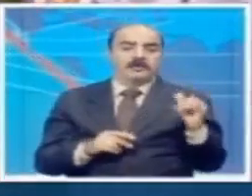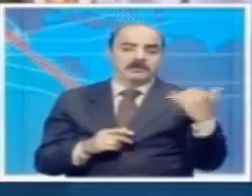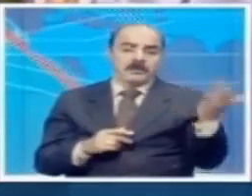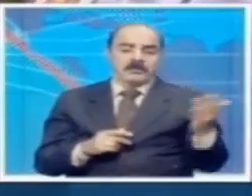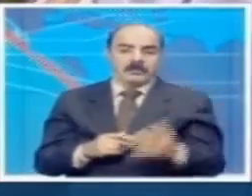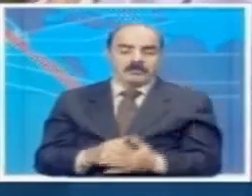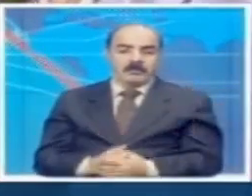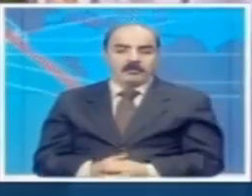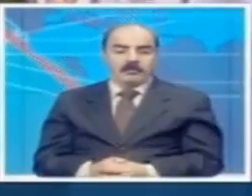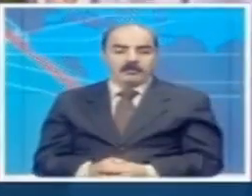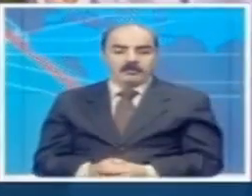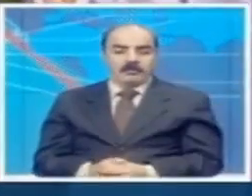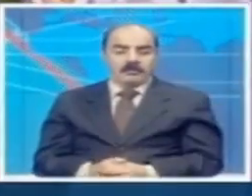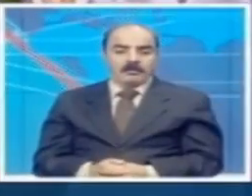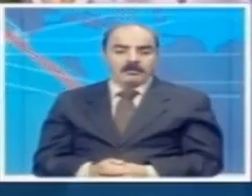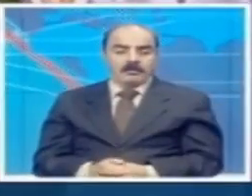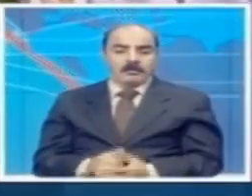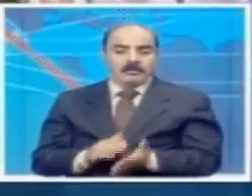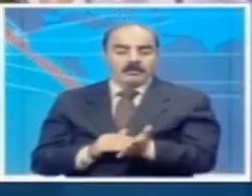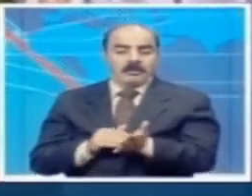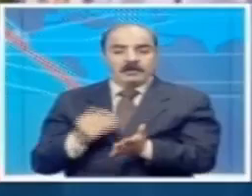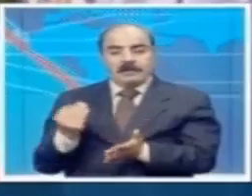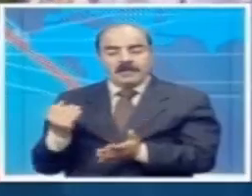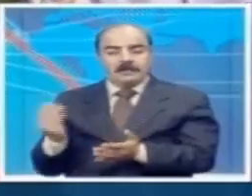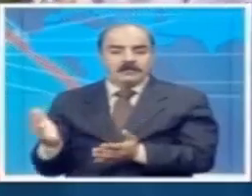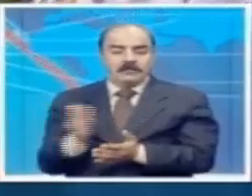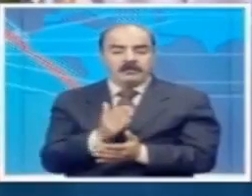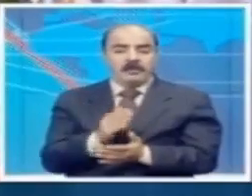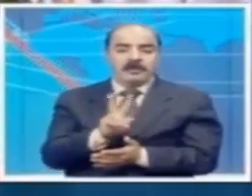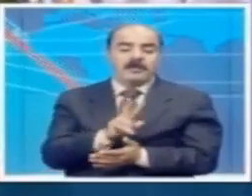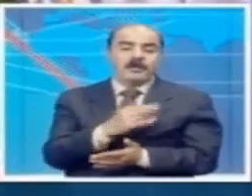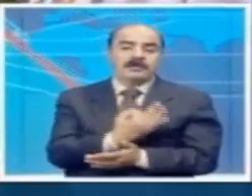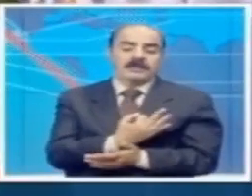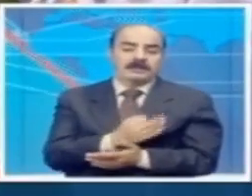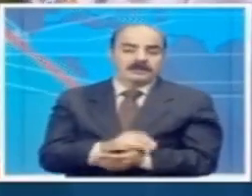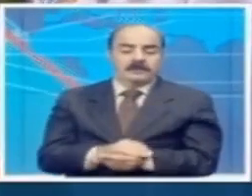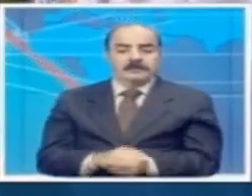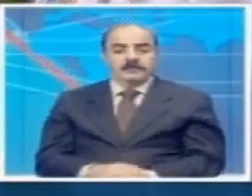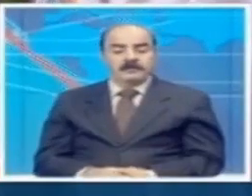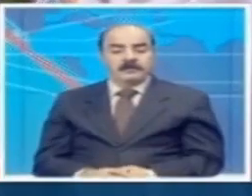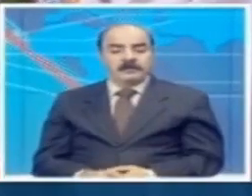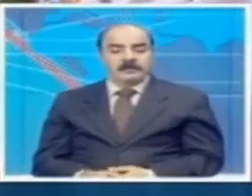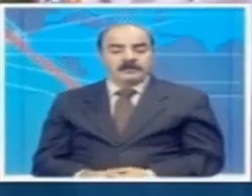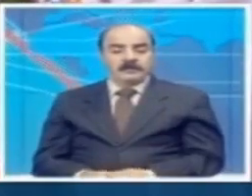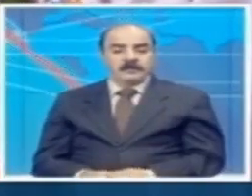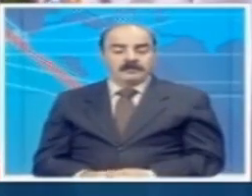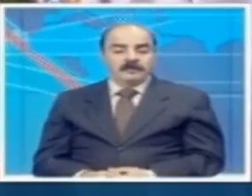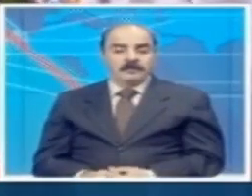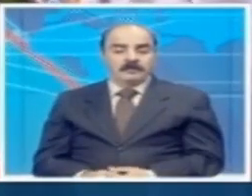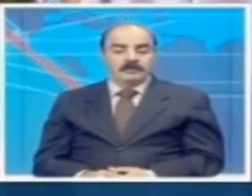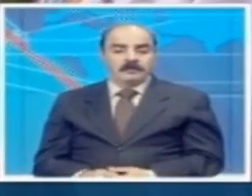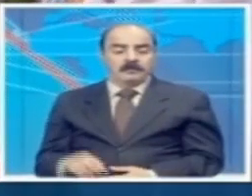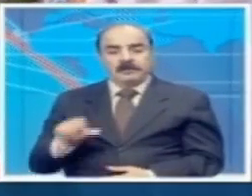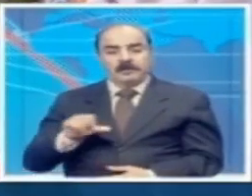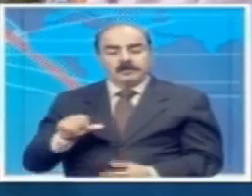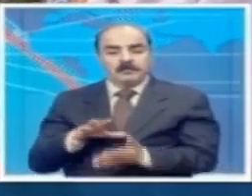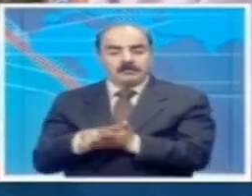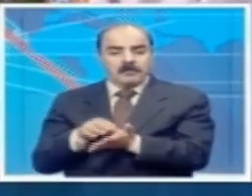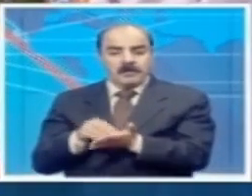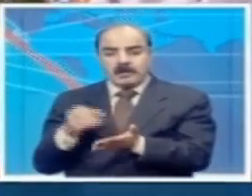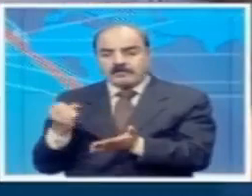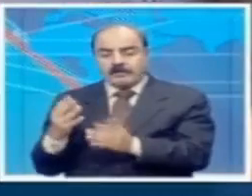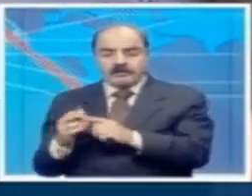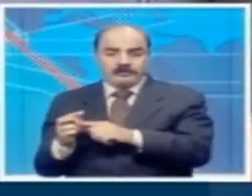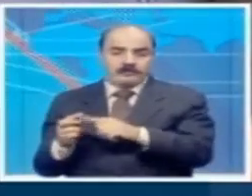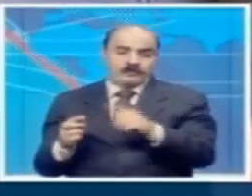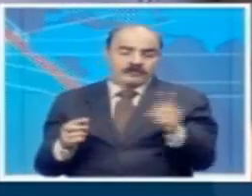بالكيلو، والرز عندي ب 30 بره ب 37 و38، والزيوت بتبدا عندي من 45